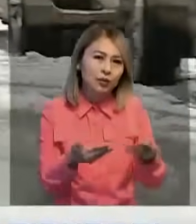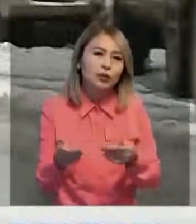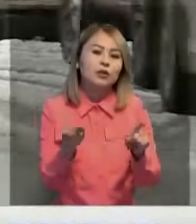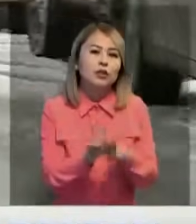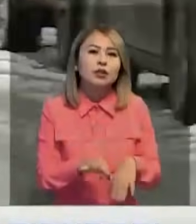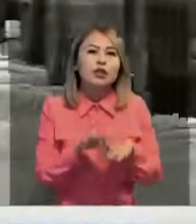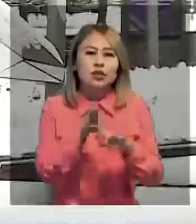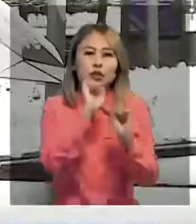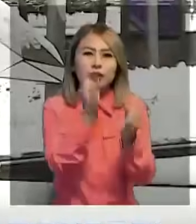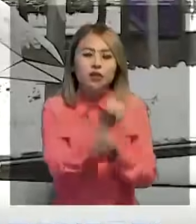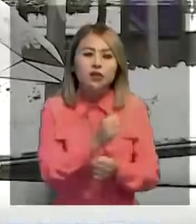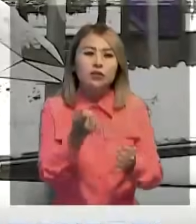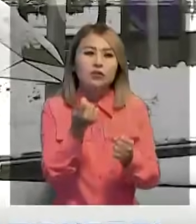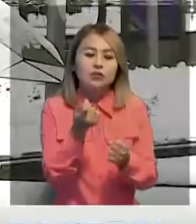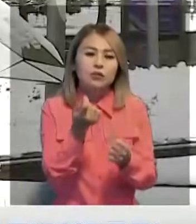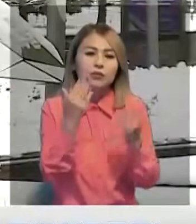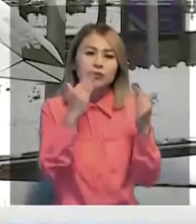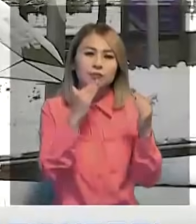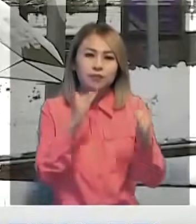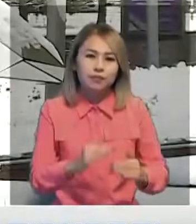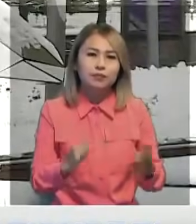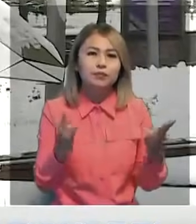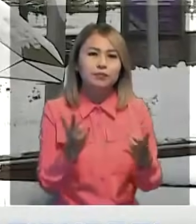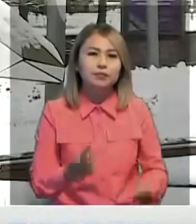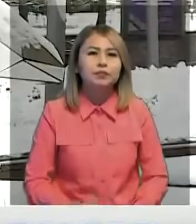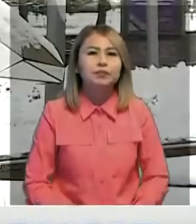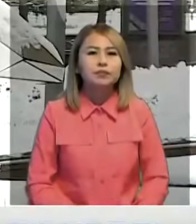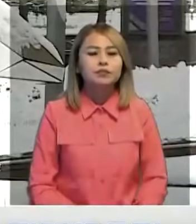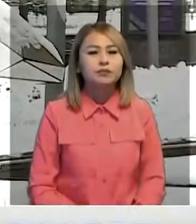жолынан өтерде жылдамдықты шектен асырмау керек дейді.